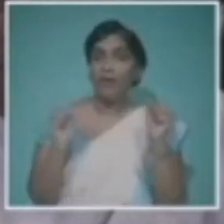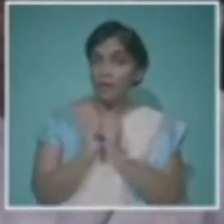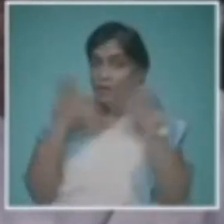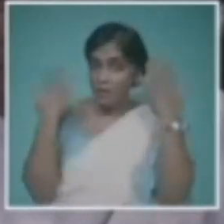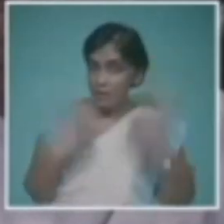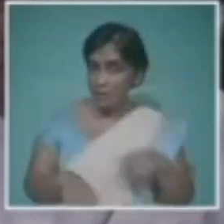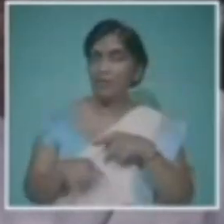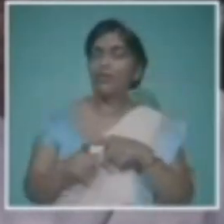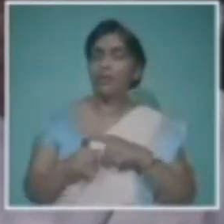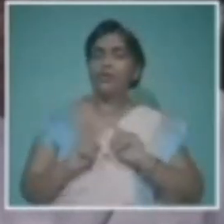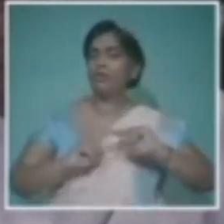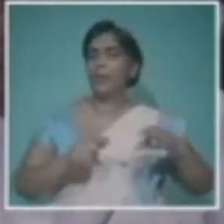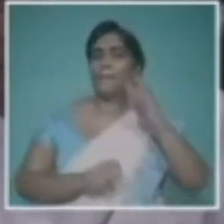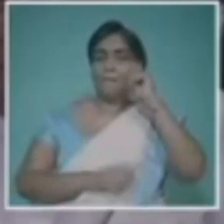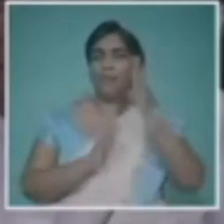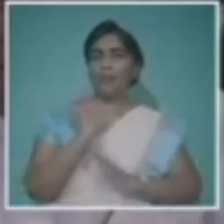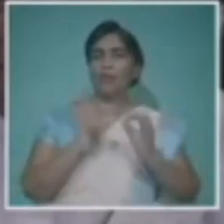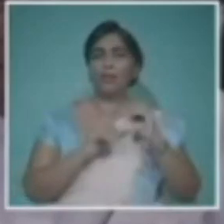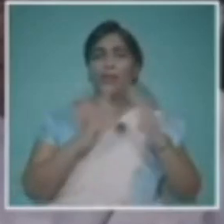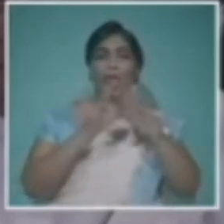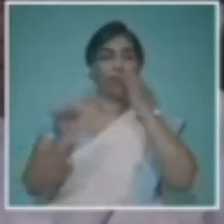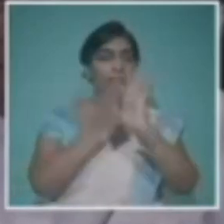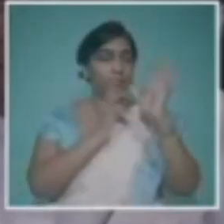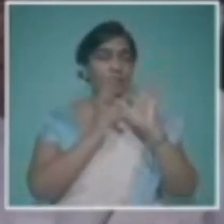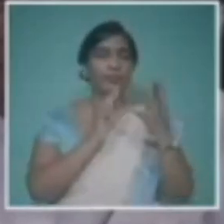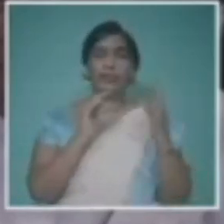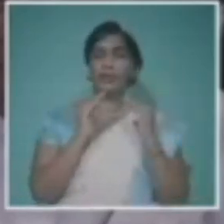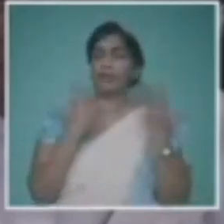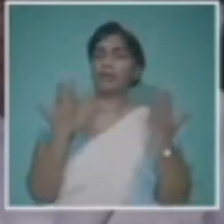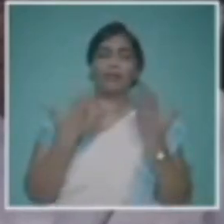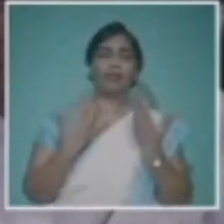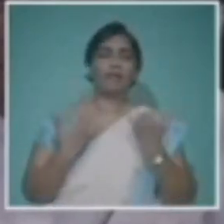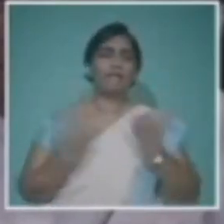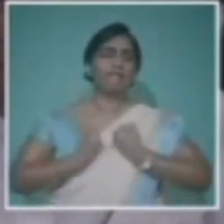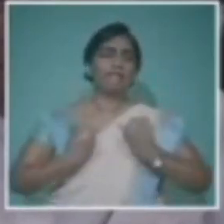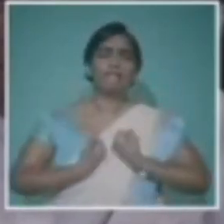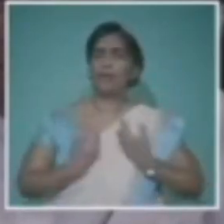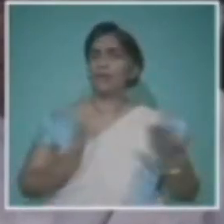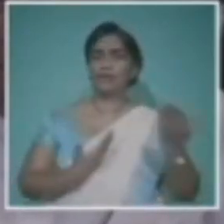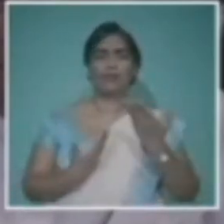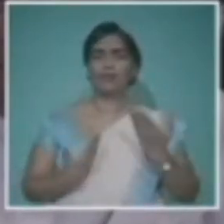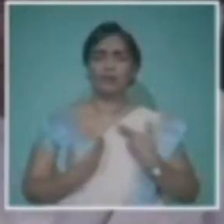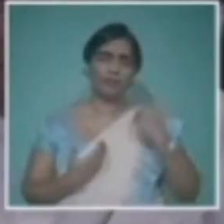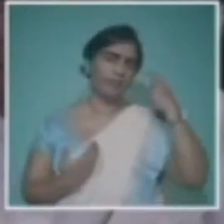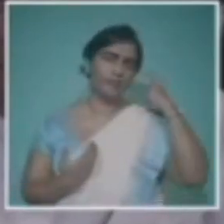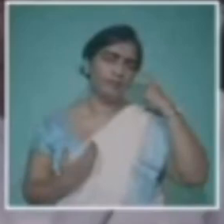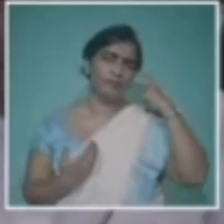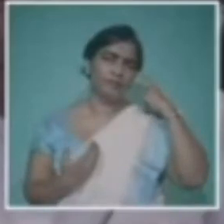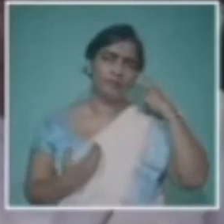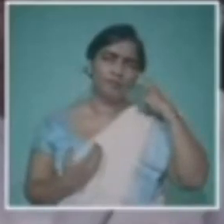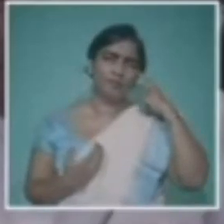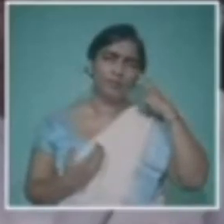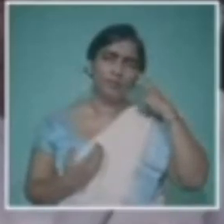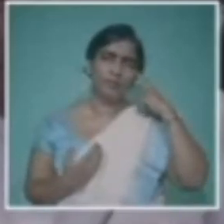වෙලා එතකොට මේ මහජන නියෝජිතයන්ගේ ගෙවල් පුච්චගෙන ඊට පස්සේ කියනවා අපි වැරදිකාරයෝ කියලා. ඒ නිසා මම හිතනවා